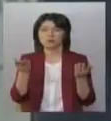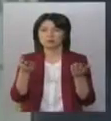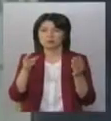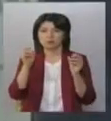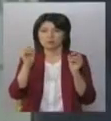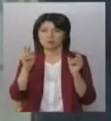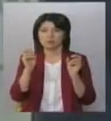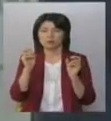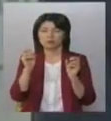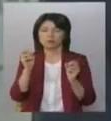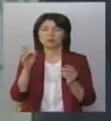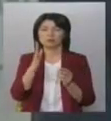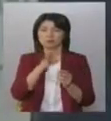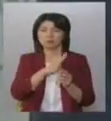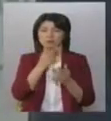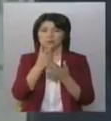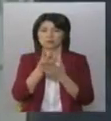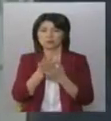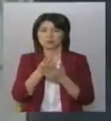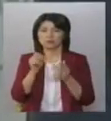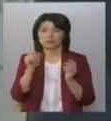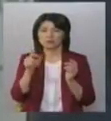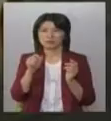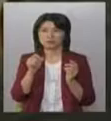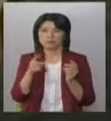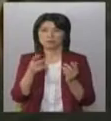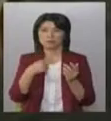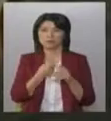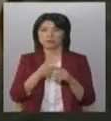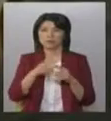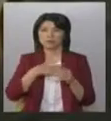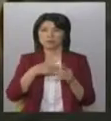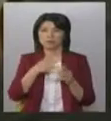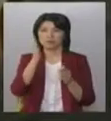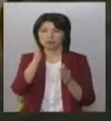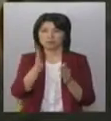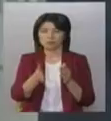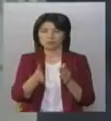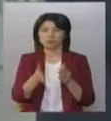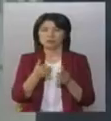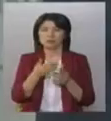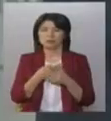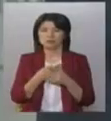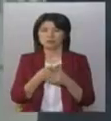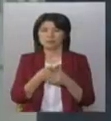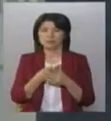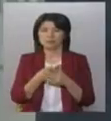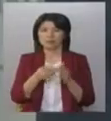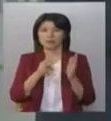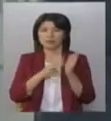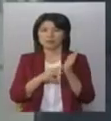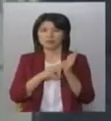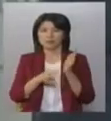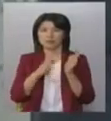да сақтау. Бұл да біздің негізгі бір мақсатымыз болды. Неге? Себебі бейнетаспаларды дейтін болсаңыздар, 80-90 жылдардағы